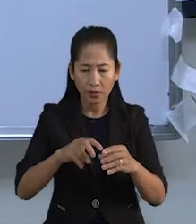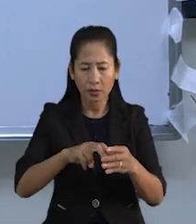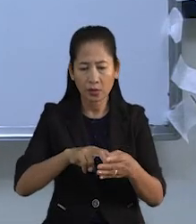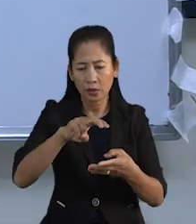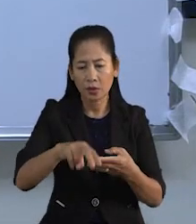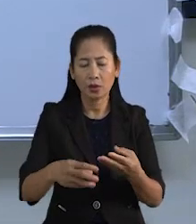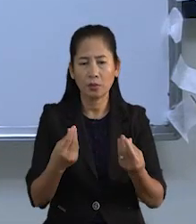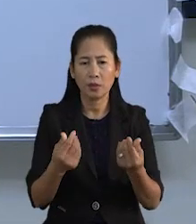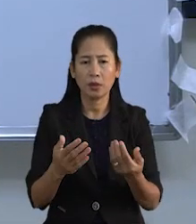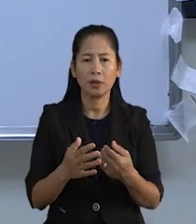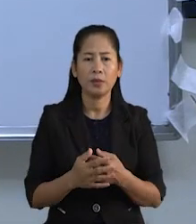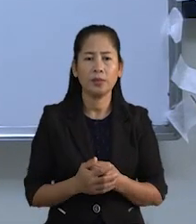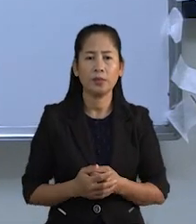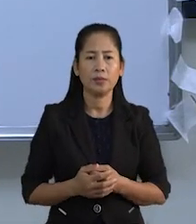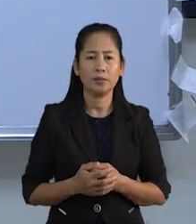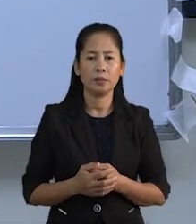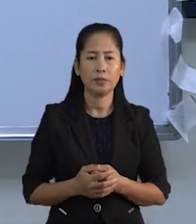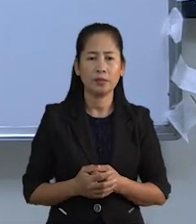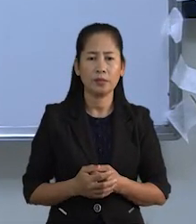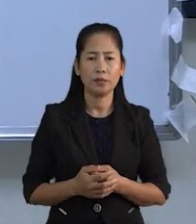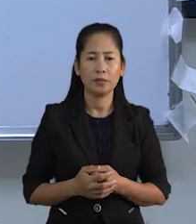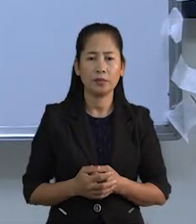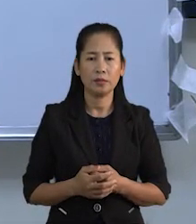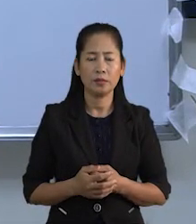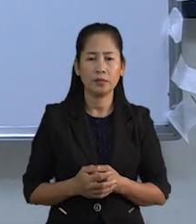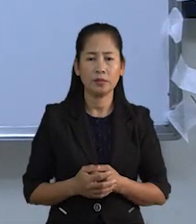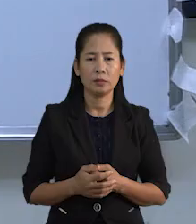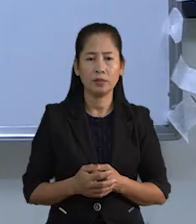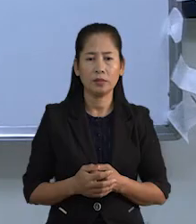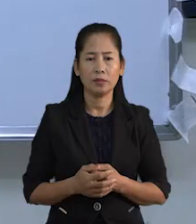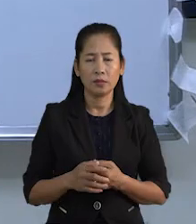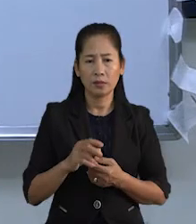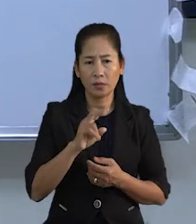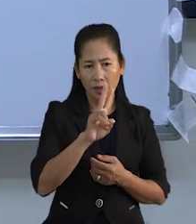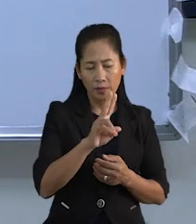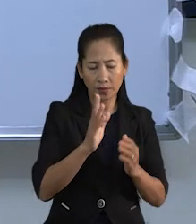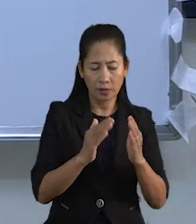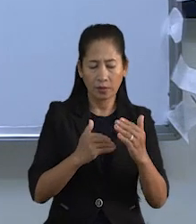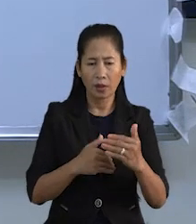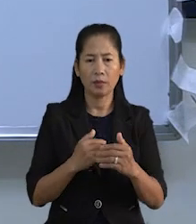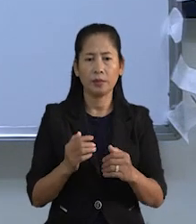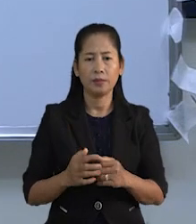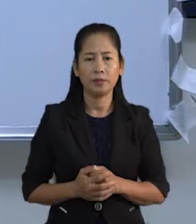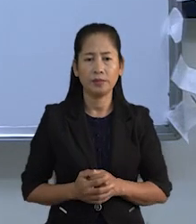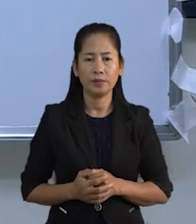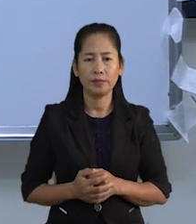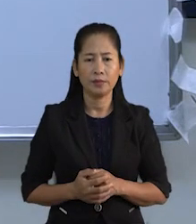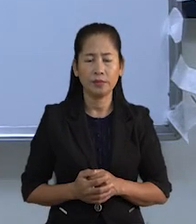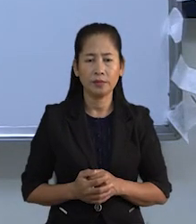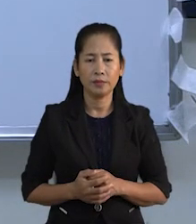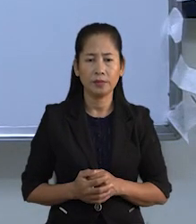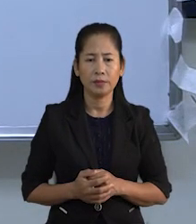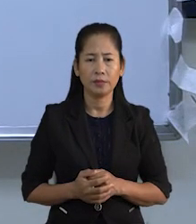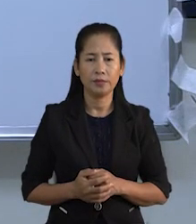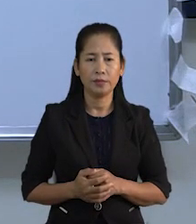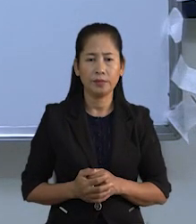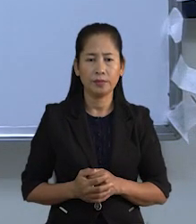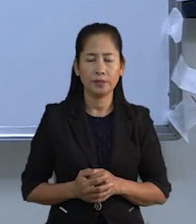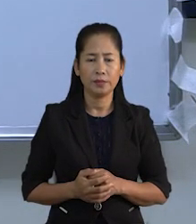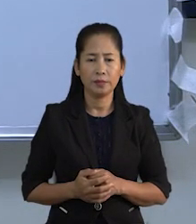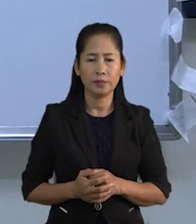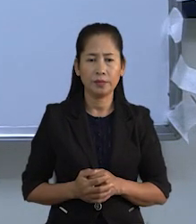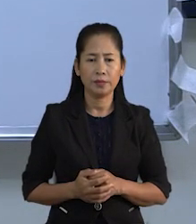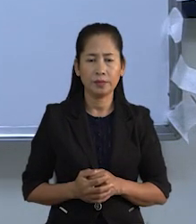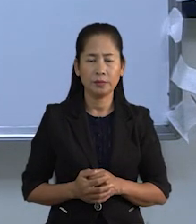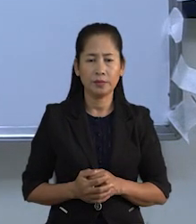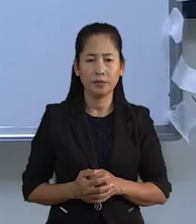2នៅក្នុងប្រអប់មួយនេះណាកូនបាទកូនទាំងអស់គ្នាដាក់លេខ2នៅក្នុងប្រអប់នេះដែរឬទេកូនបាទអញ្ចឹងលោកគ្រូដាក់លេខ